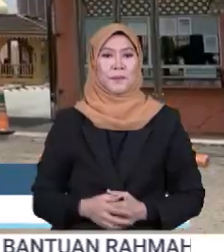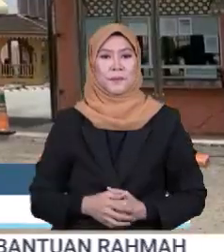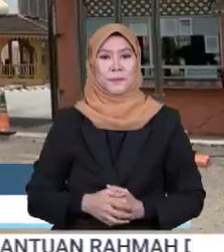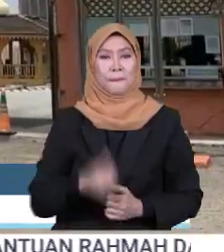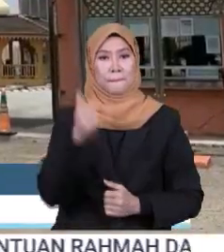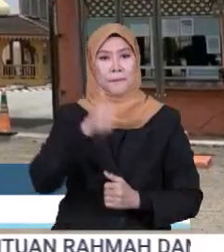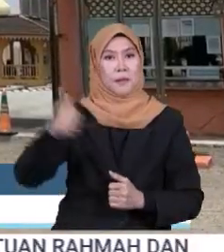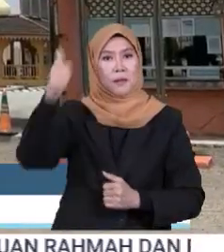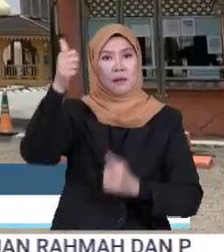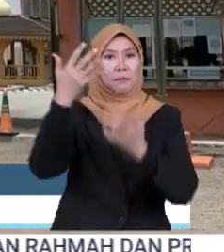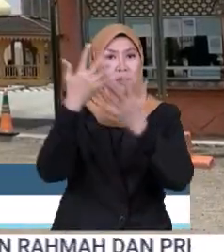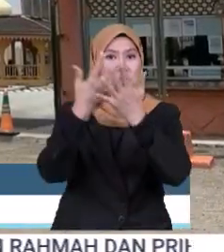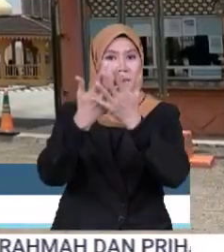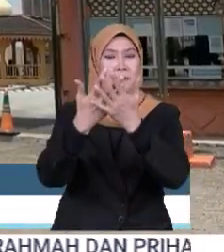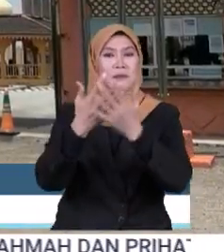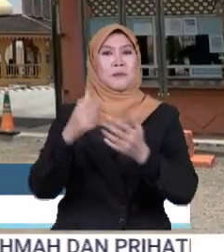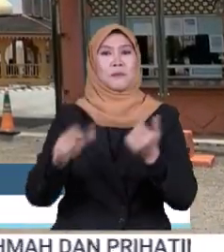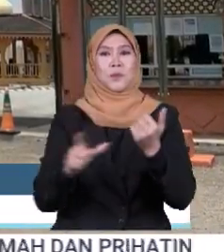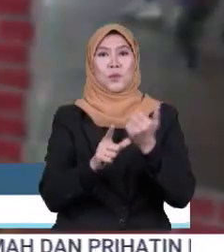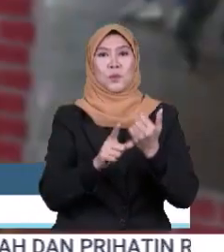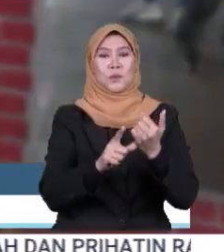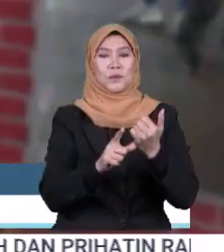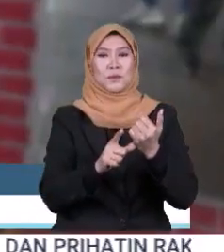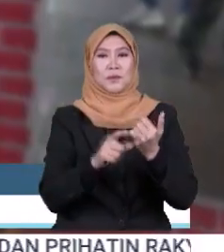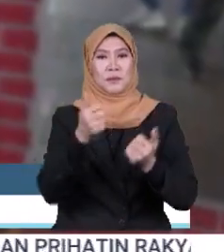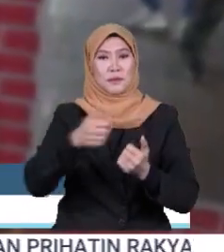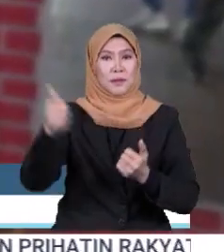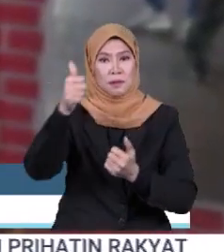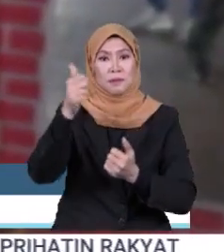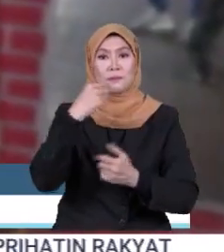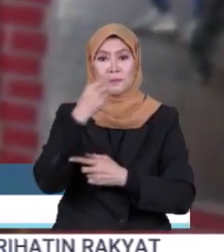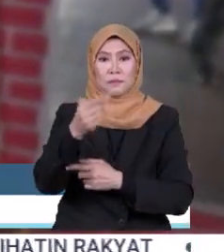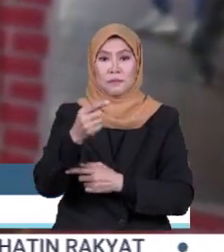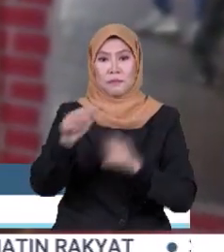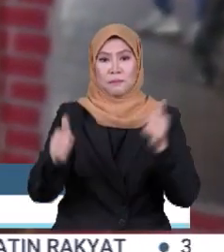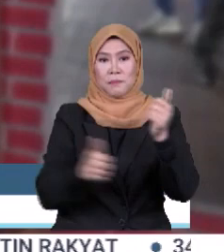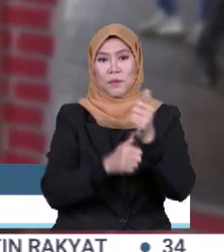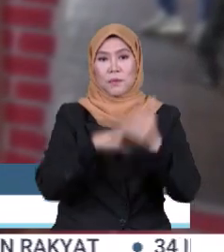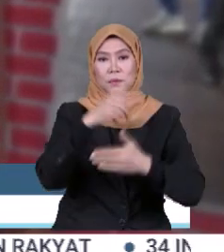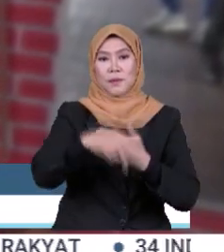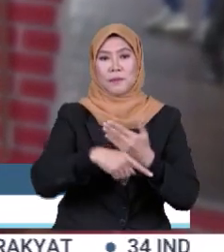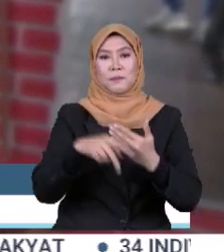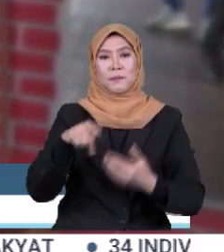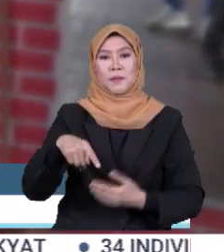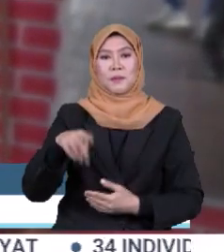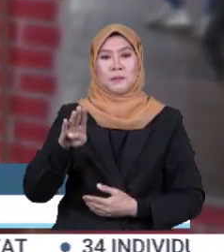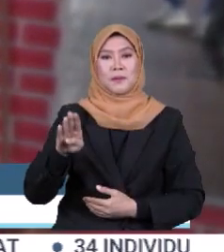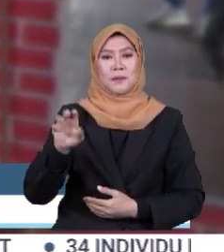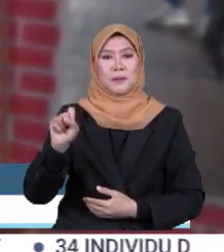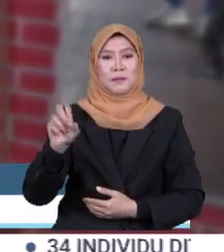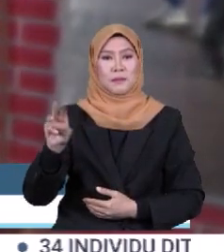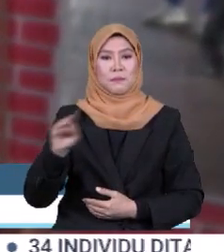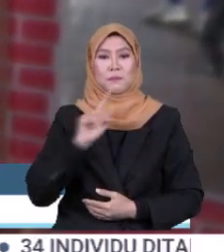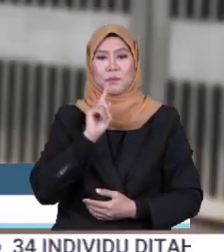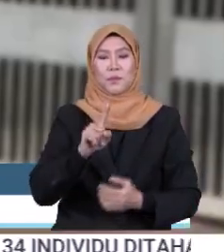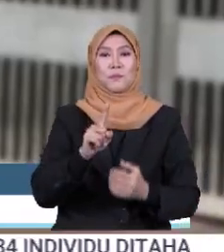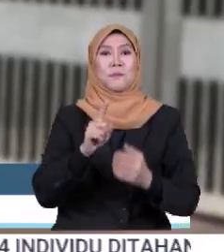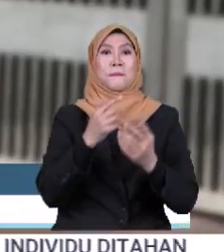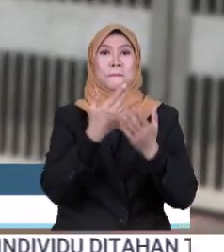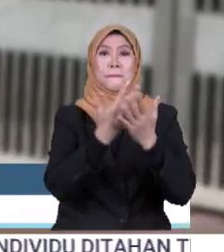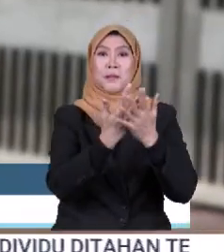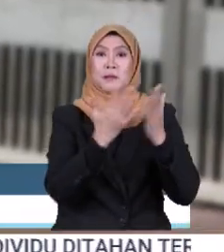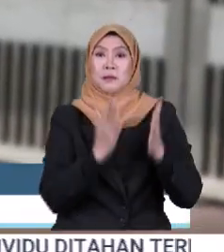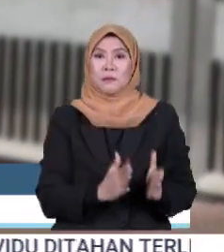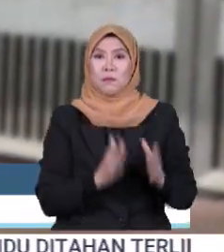Pengarah Penjara Negeri Penolong Kanan Komisioner Hamid Taha memaklumkan di bawah program PBSL itu, kesemua banduan terlibat akan dipantau